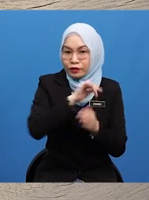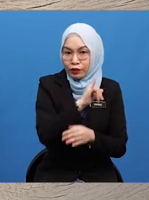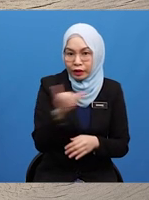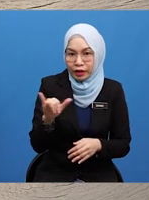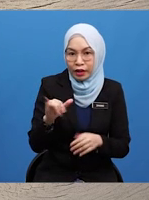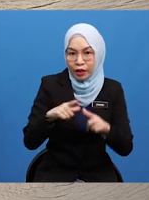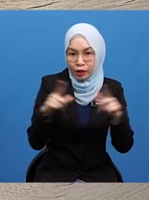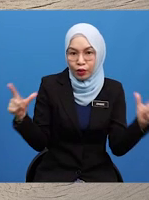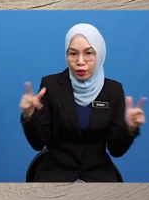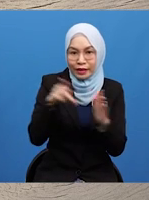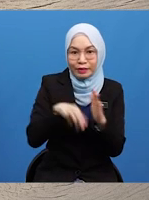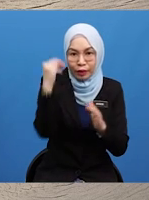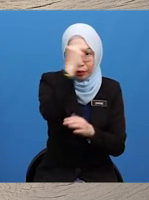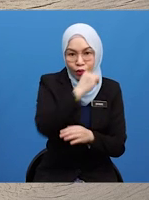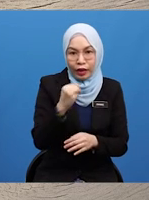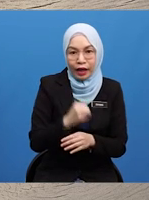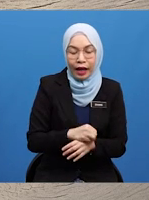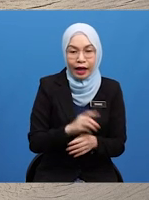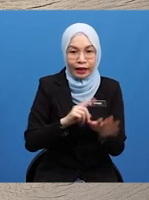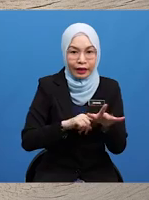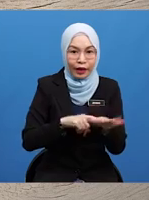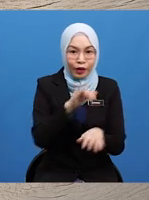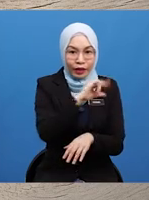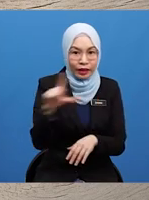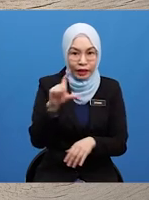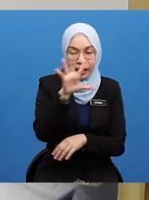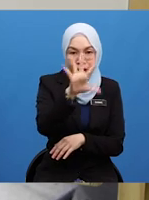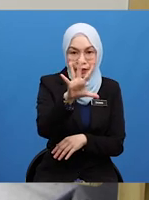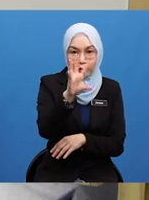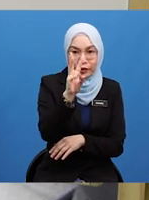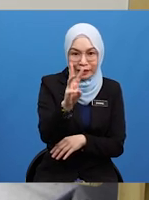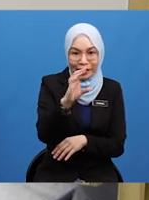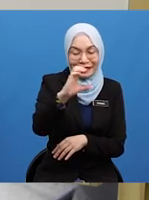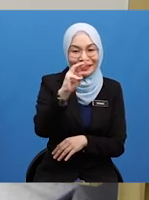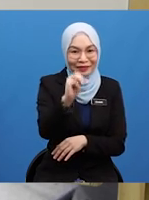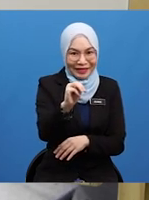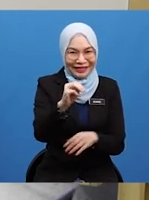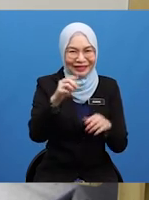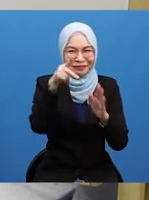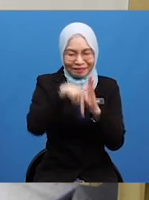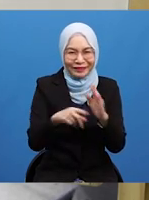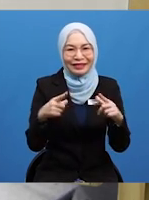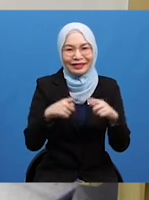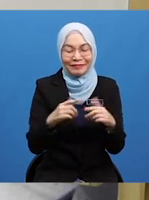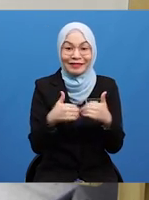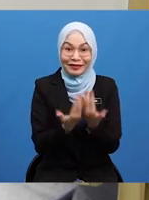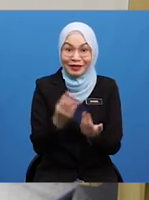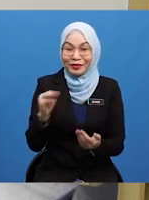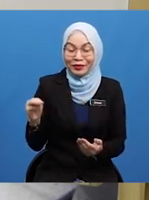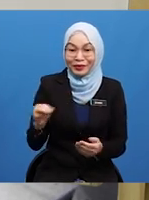ialah 59 sentimeter persegi. Macam mana murid-murid?